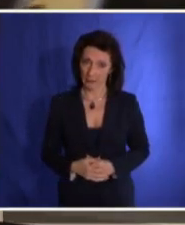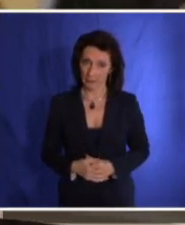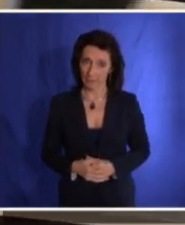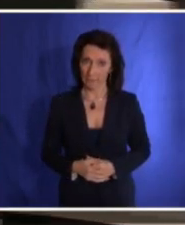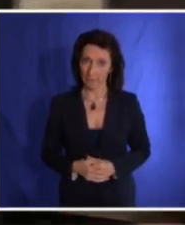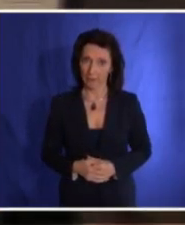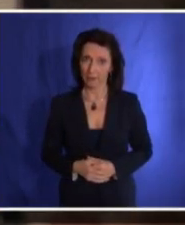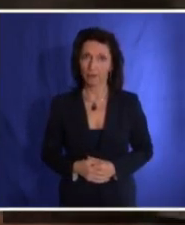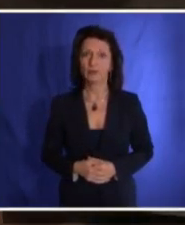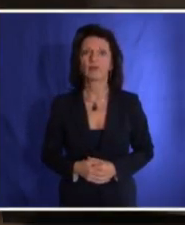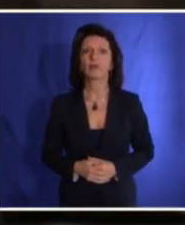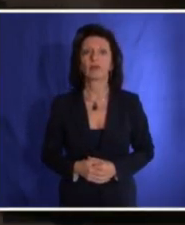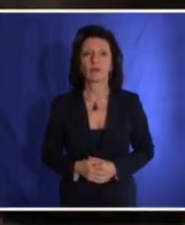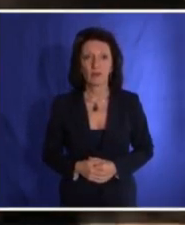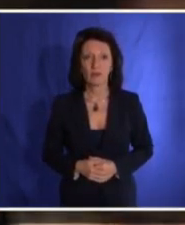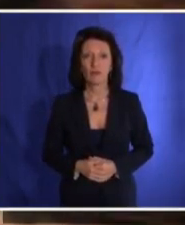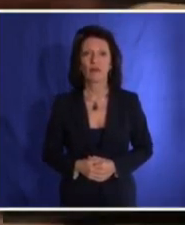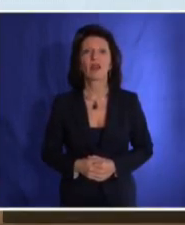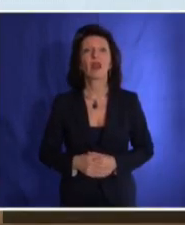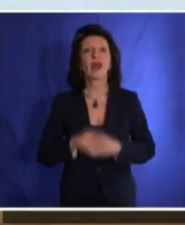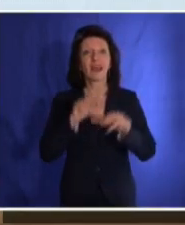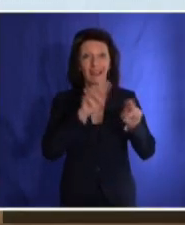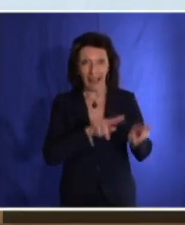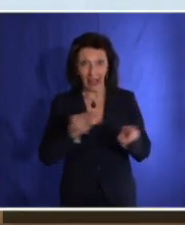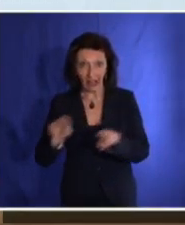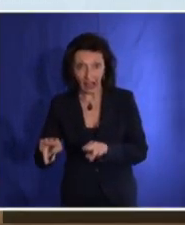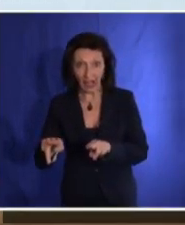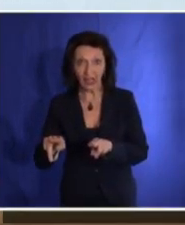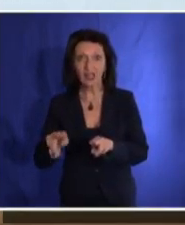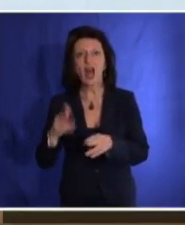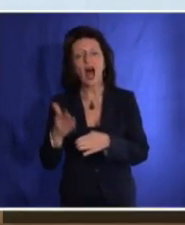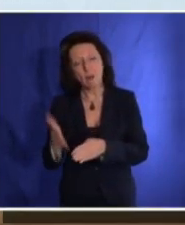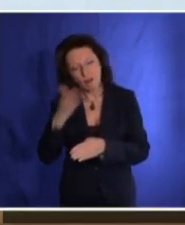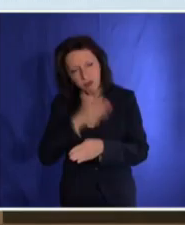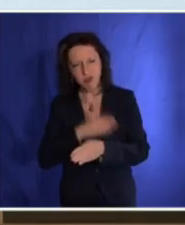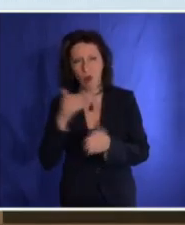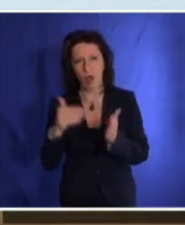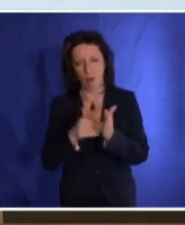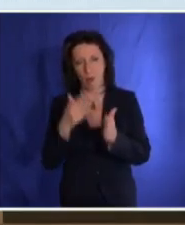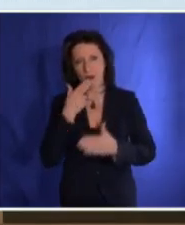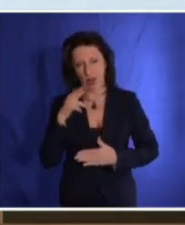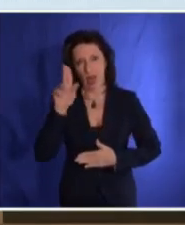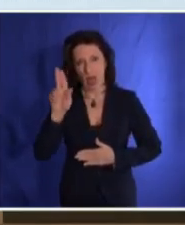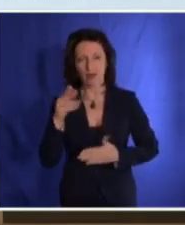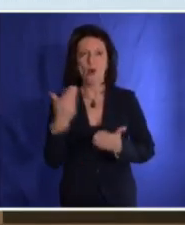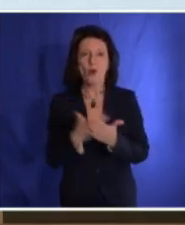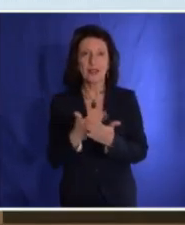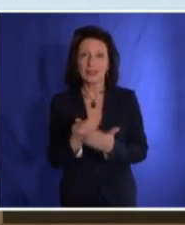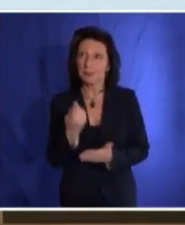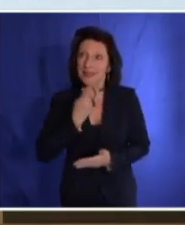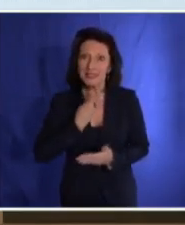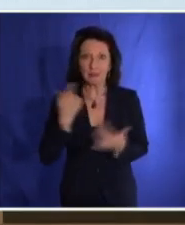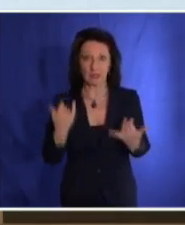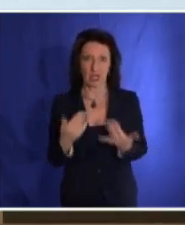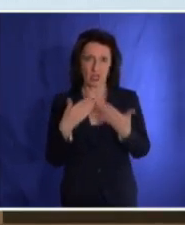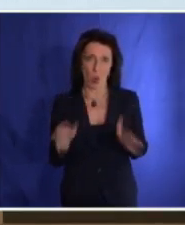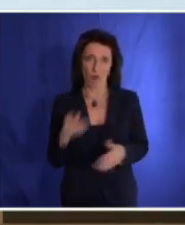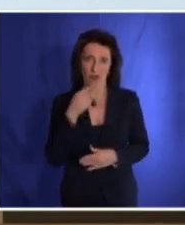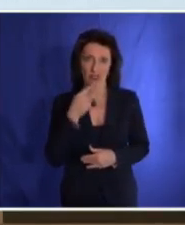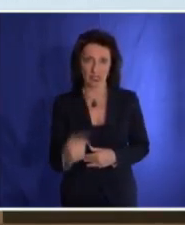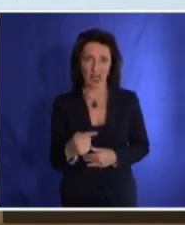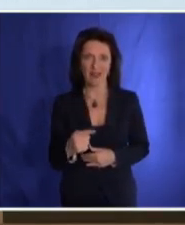Gerechtigkeit beginnt mit Ehrlichkeit. Und darum sage ich auch ganz offen und ehrlich, wir dürfen keine